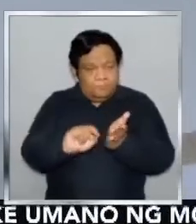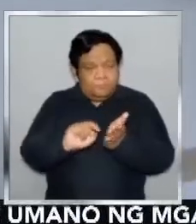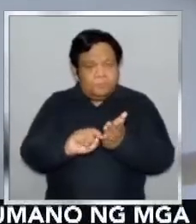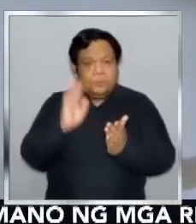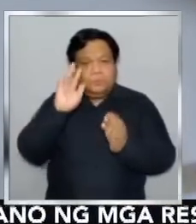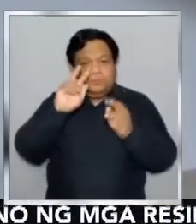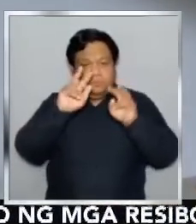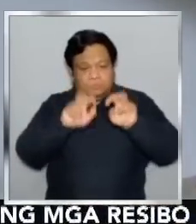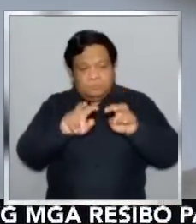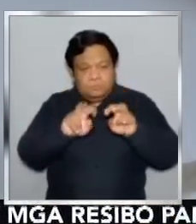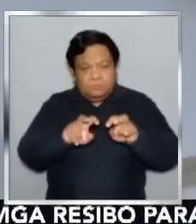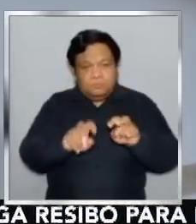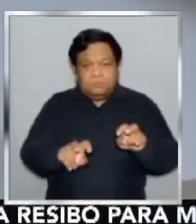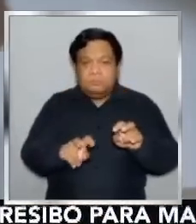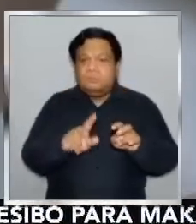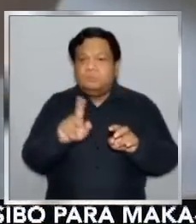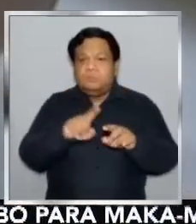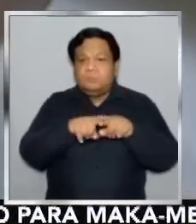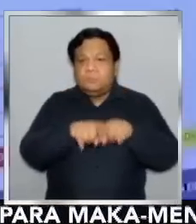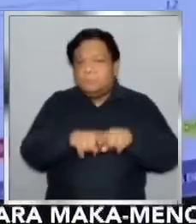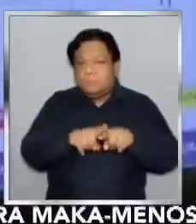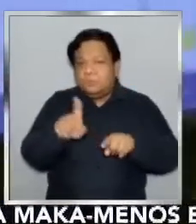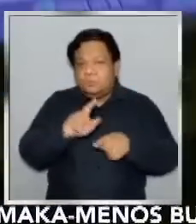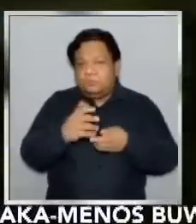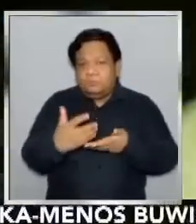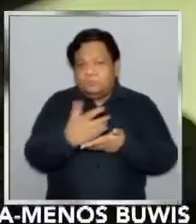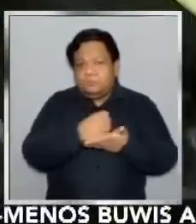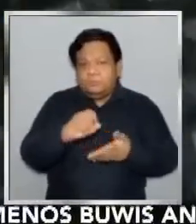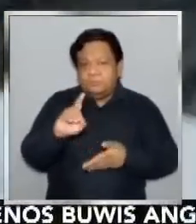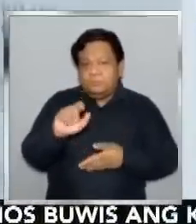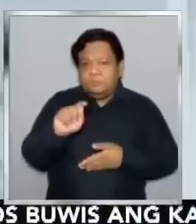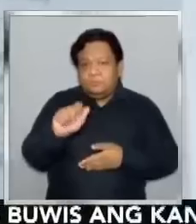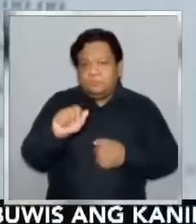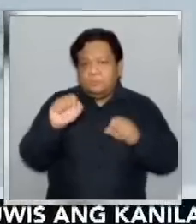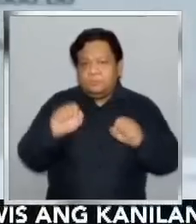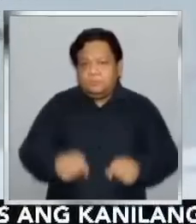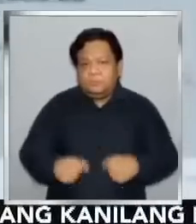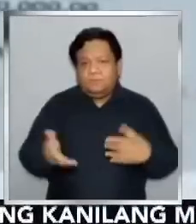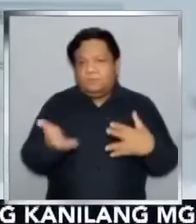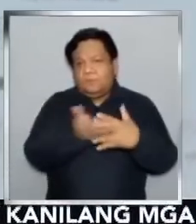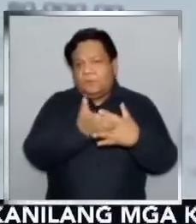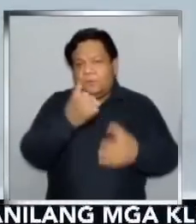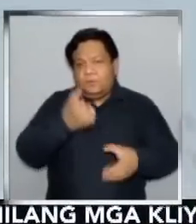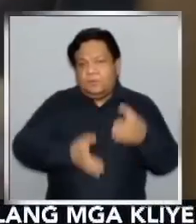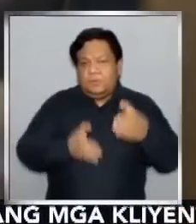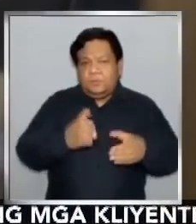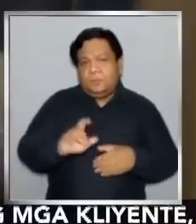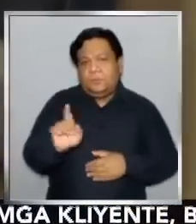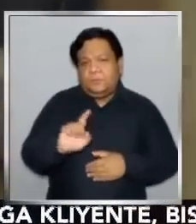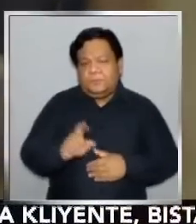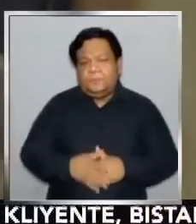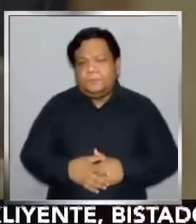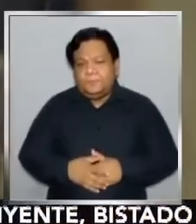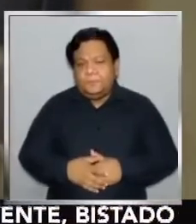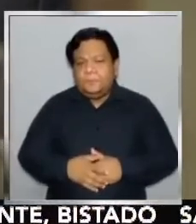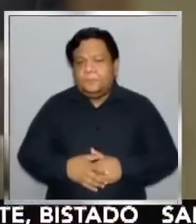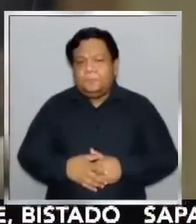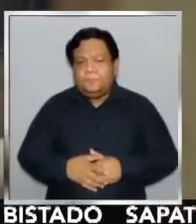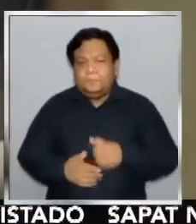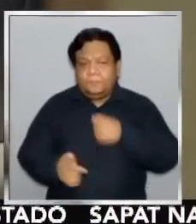mga data na makukuha dito kung ano yung proper na kaso na isasampa natin. Para